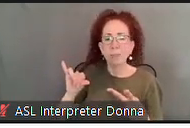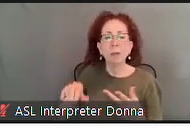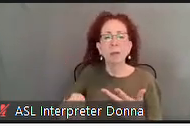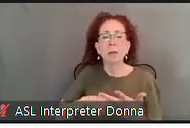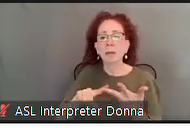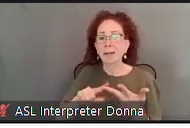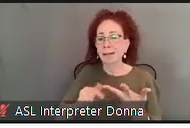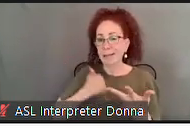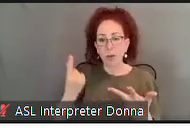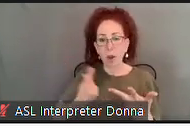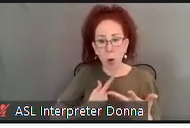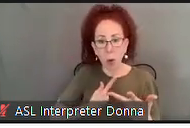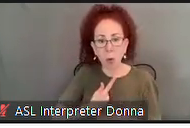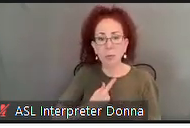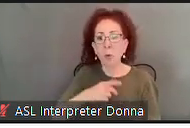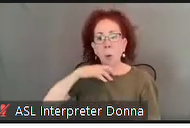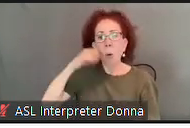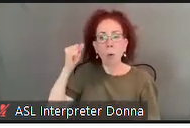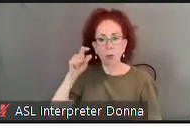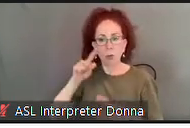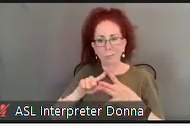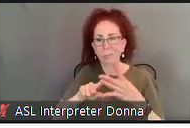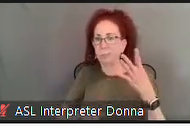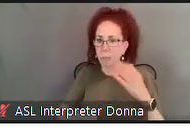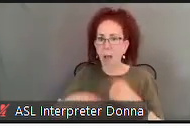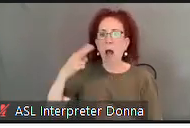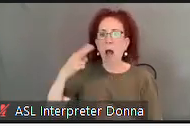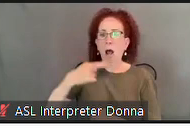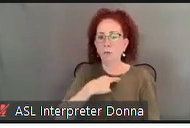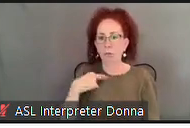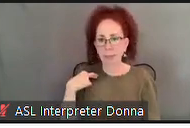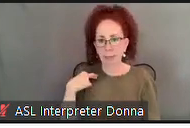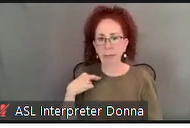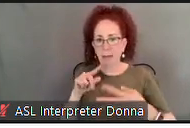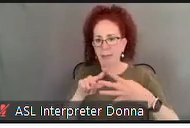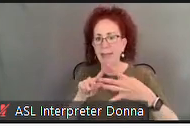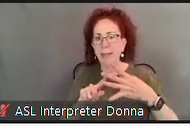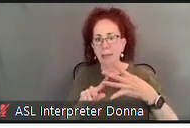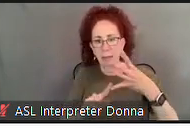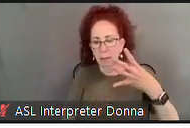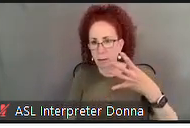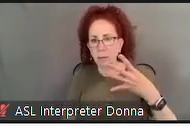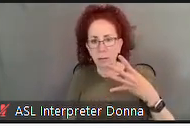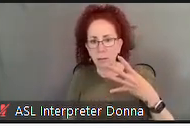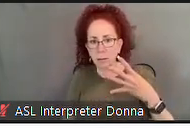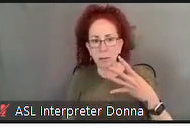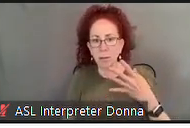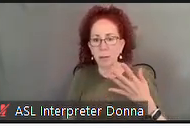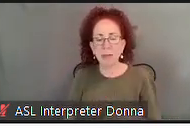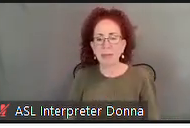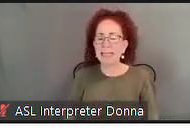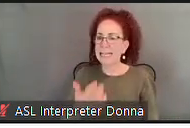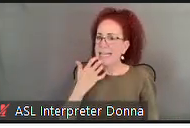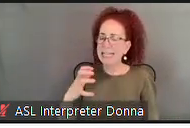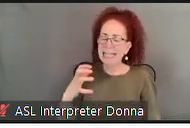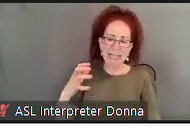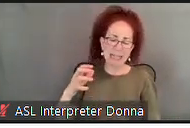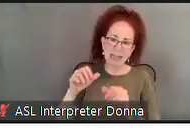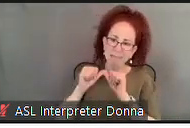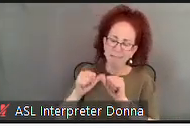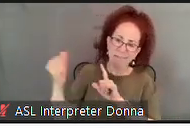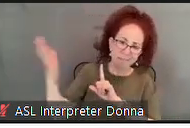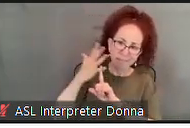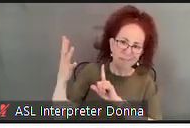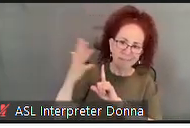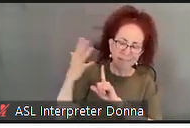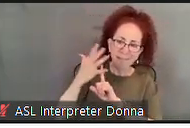社交的一个情况，社会当中情况。有些人他们是如果在家里没有空调的，或者是